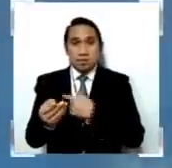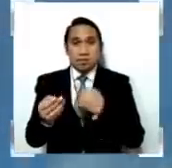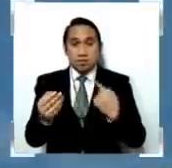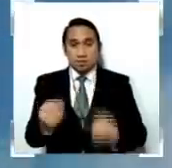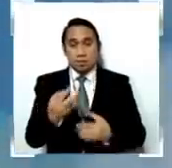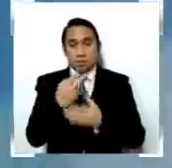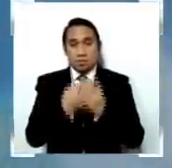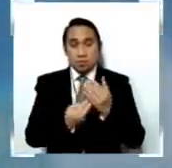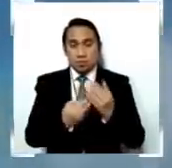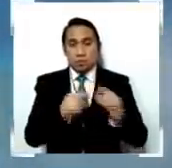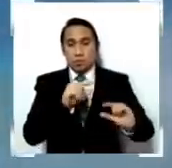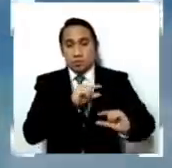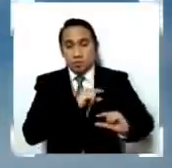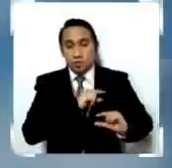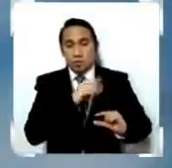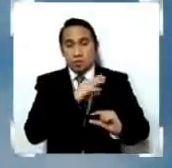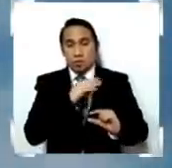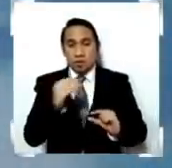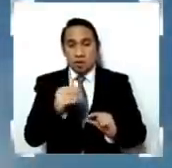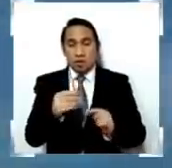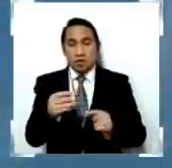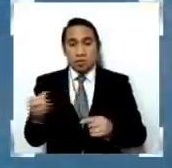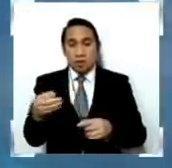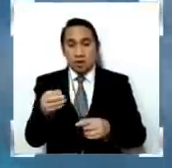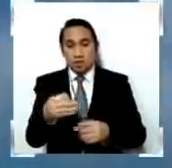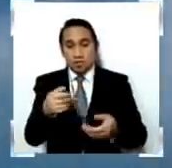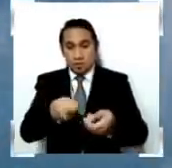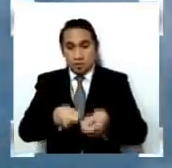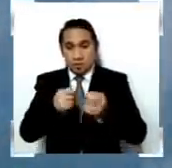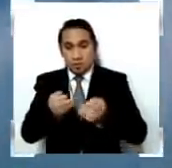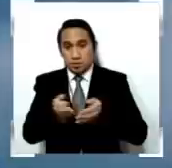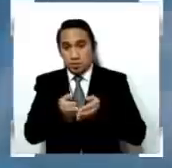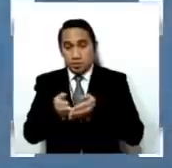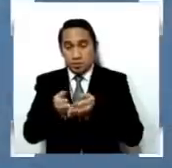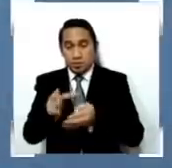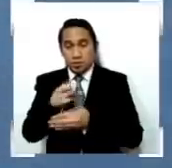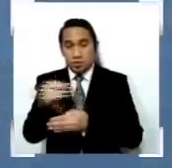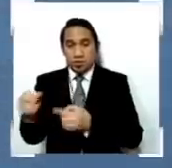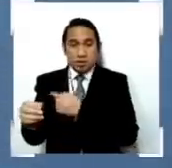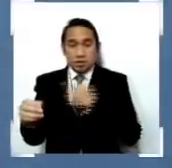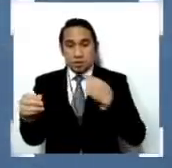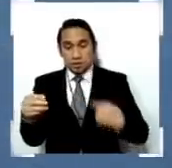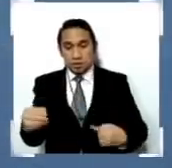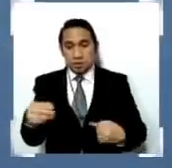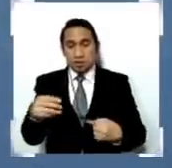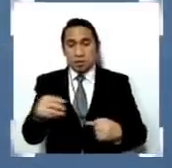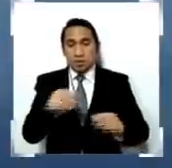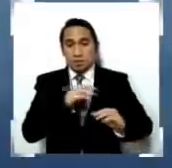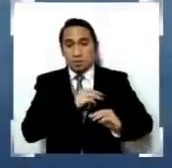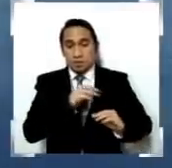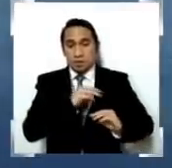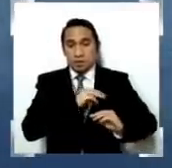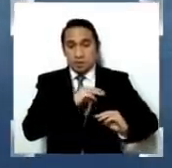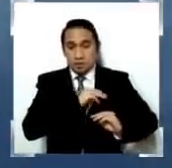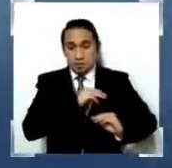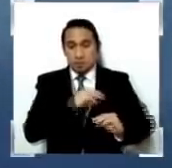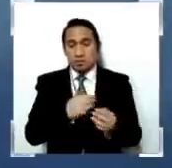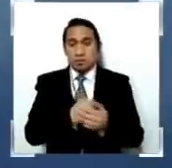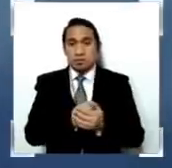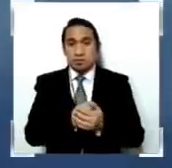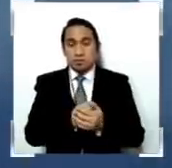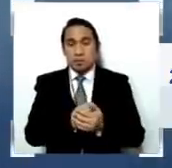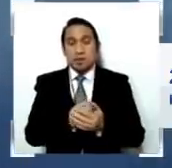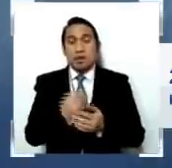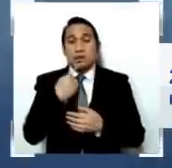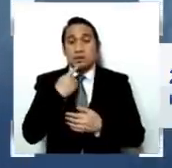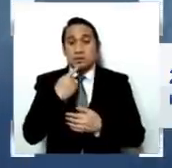Guard, yung fishing vessels, saka yung Chinese maritime militia vessels. Sabi ni